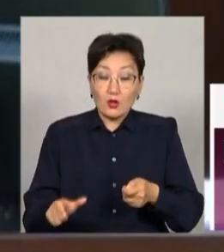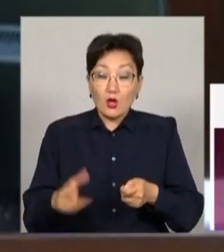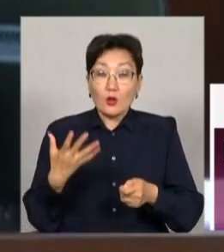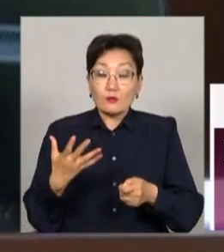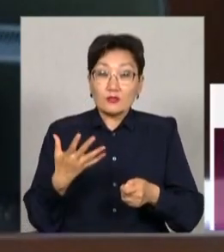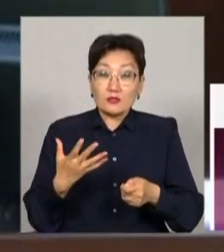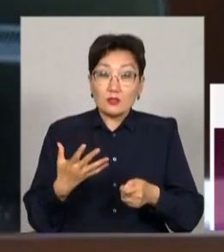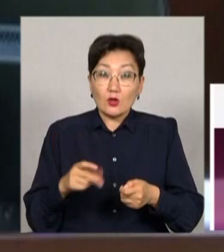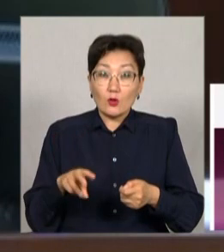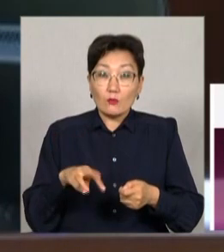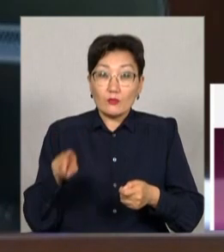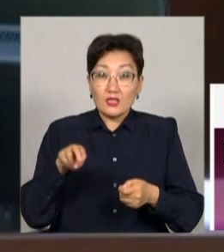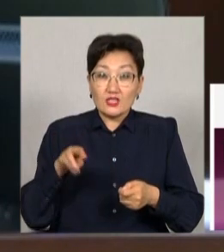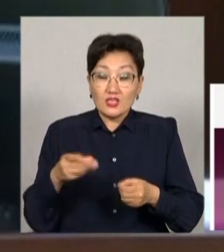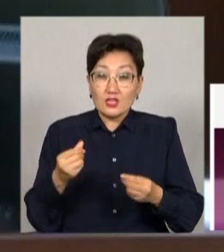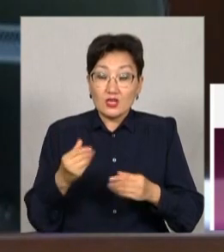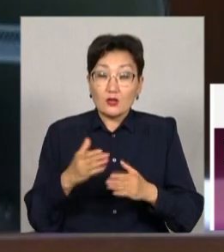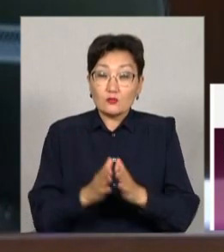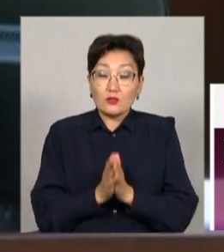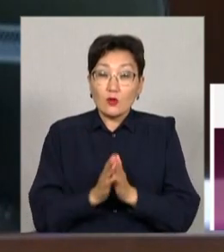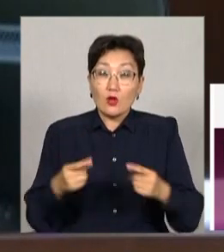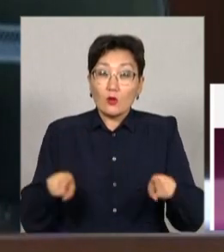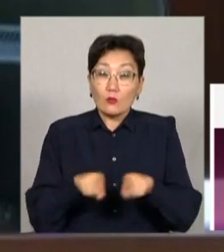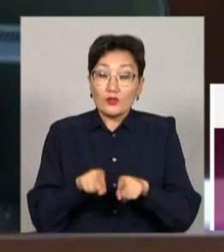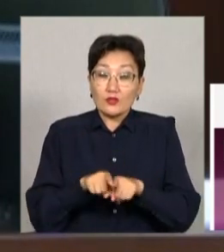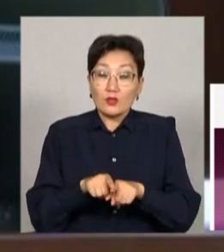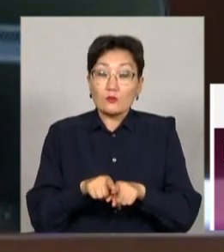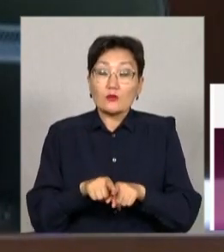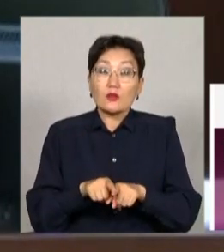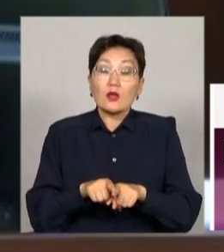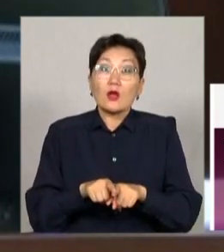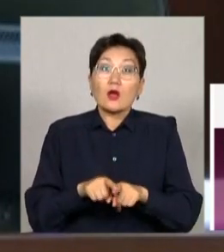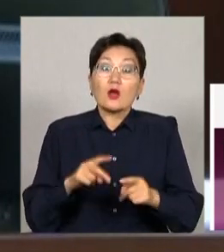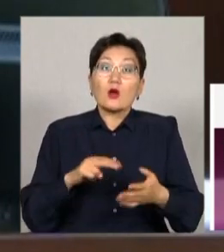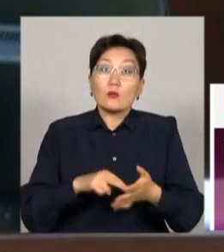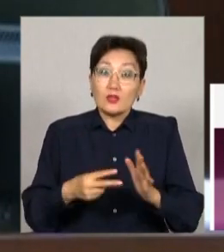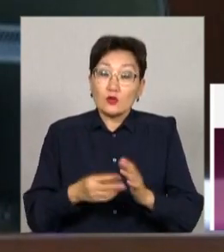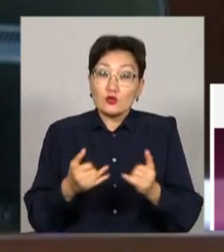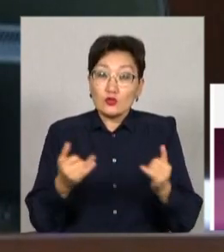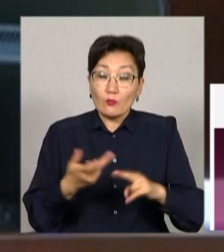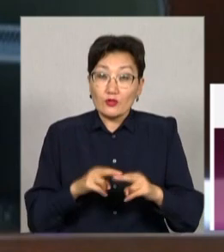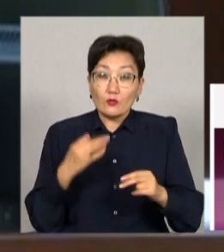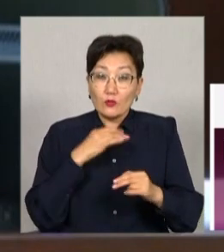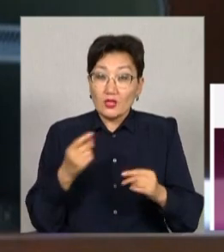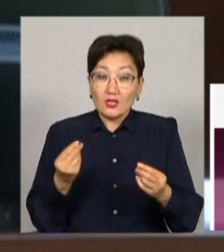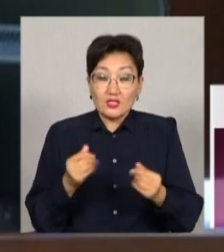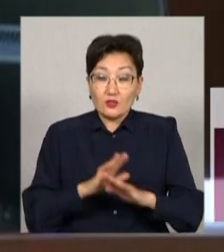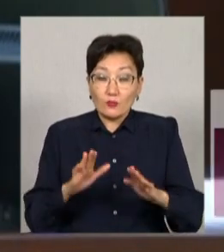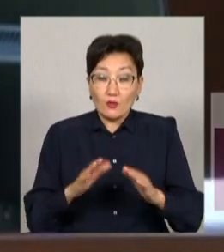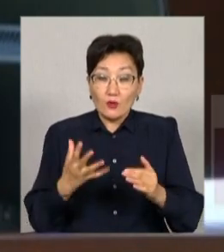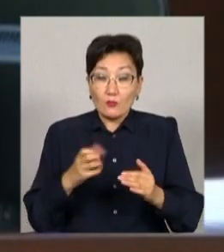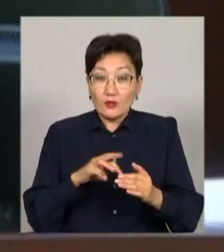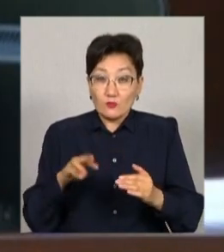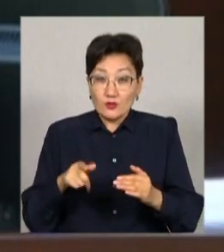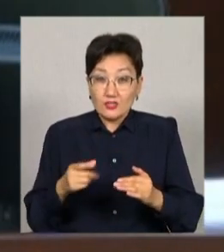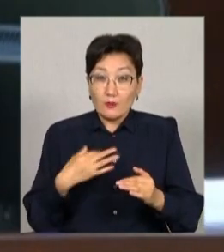5 миллиард теңге сұрап отыр. Енді ондай стратегиялық сұрап үшін бұл енді көп қаржы емес шығар. Енді биылға 500 миллион теңге сұрап отыр.